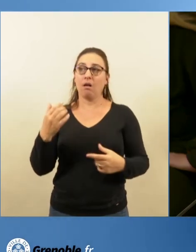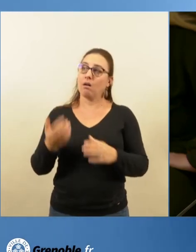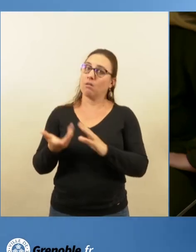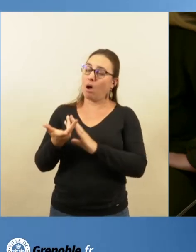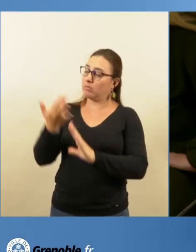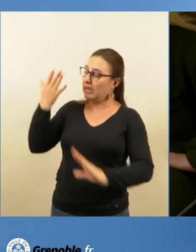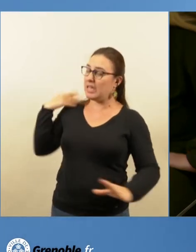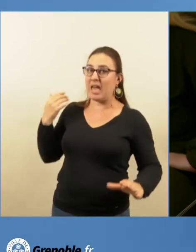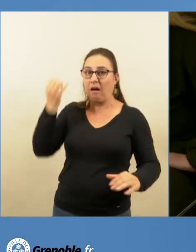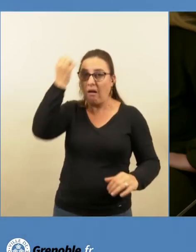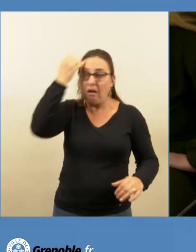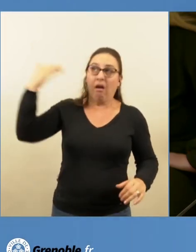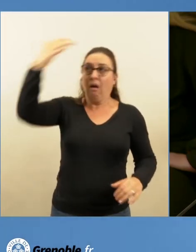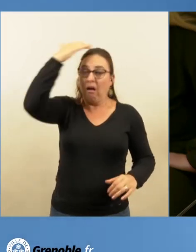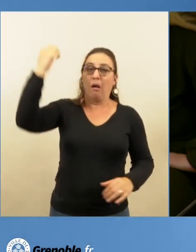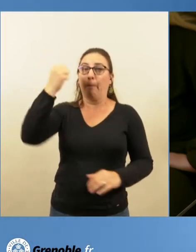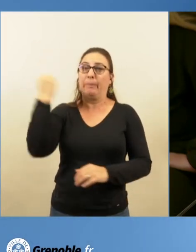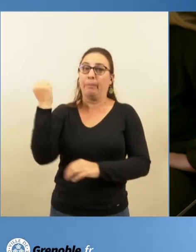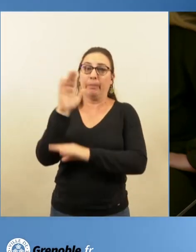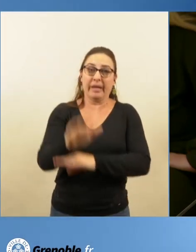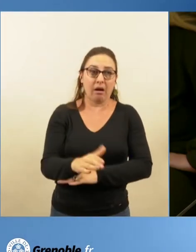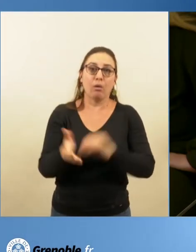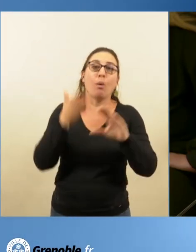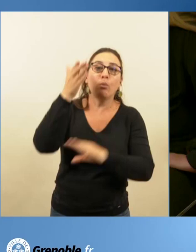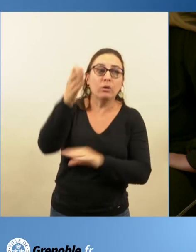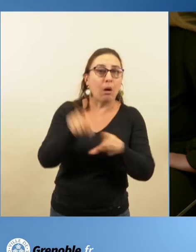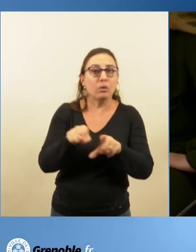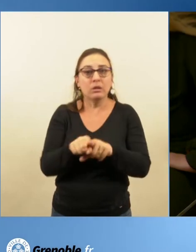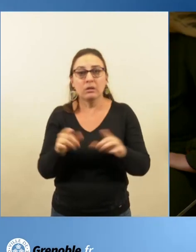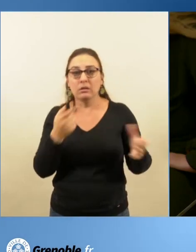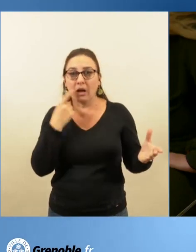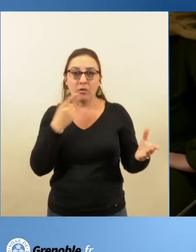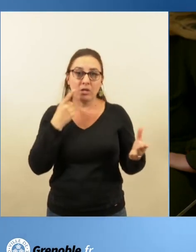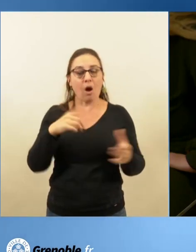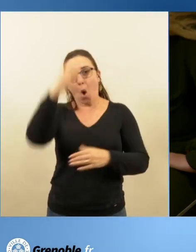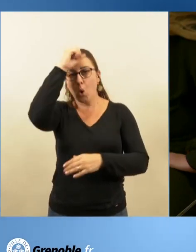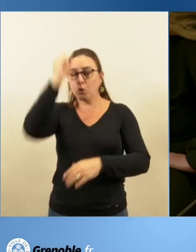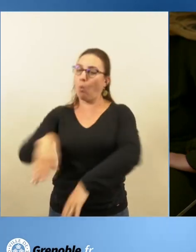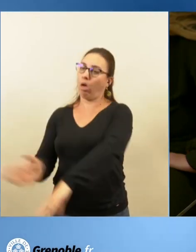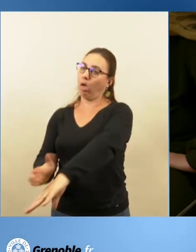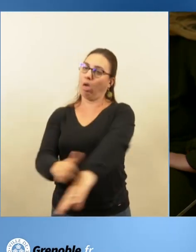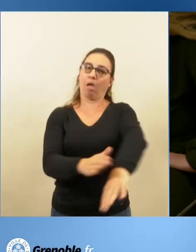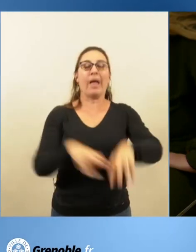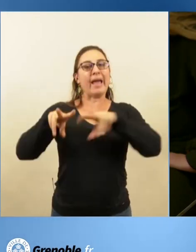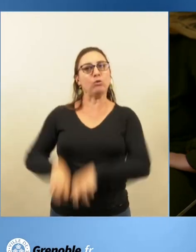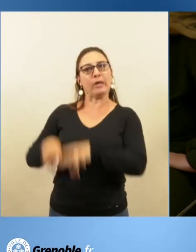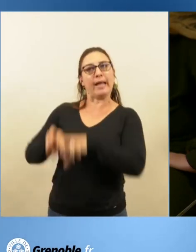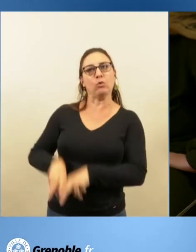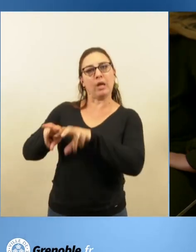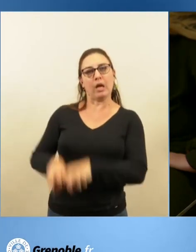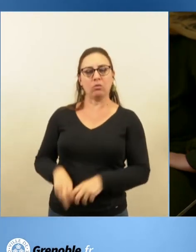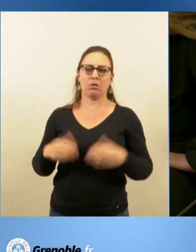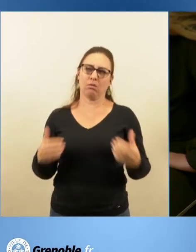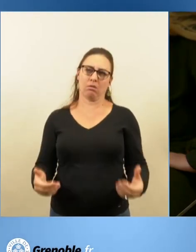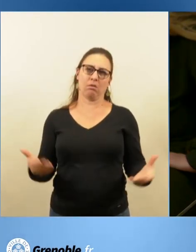et encore davantage qu'avantières de donner des leçons à la terre entière basée sur des études sans cesse par ailleurs